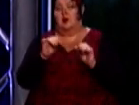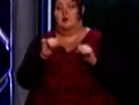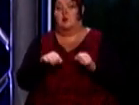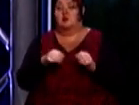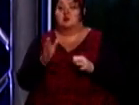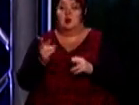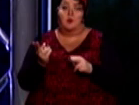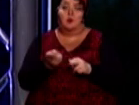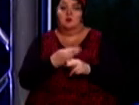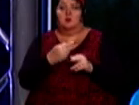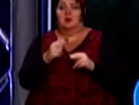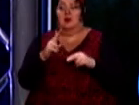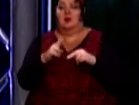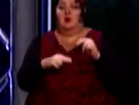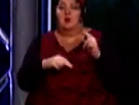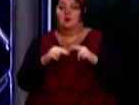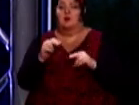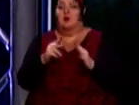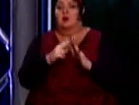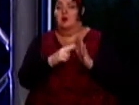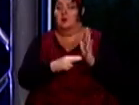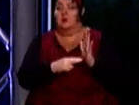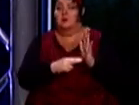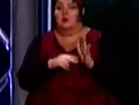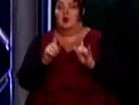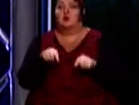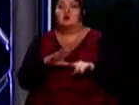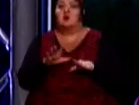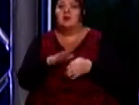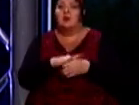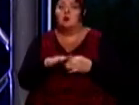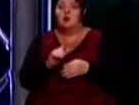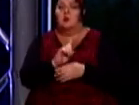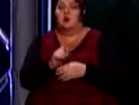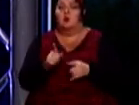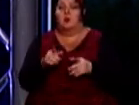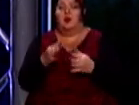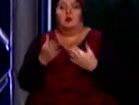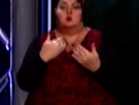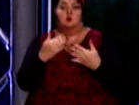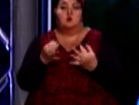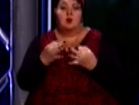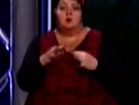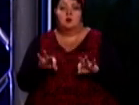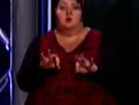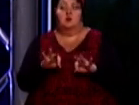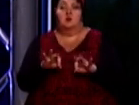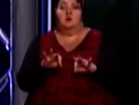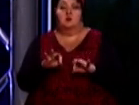ліцензії будівельної, тільки тому, що не дотримані норми, які стосуються доступності і